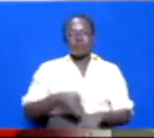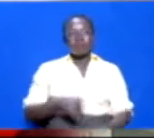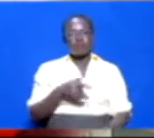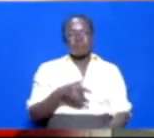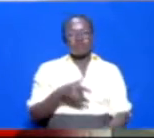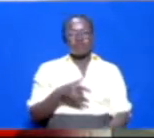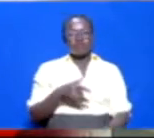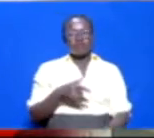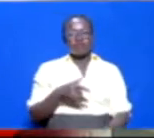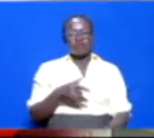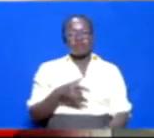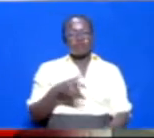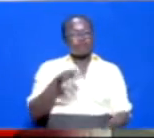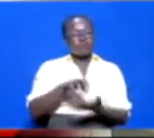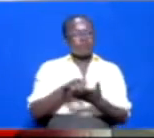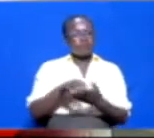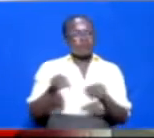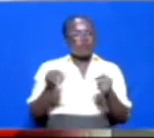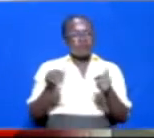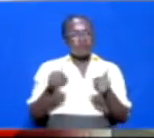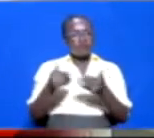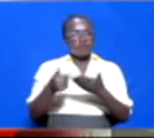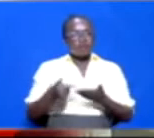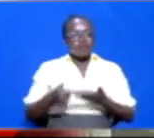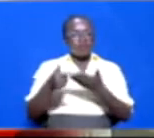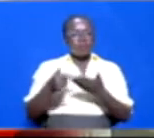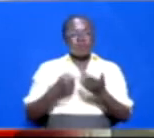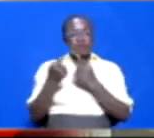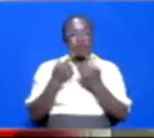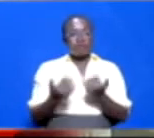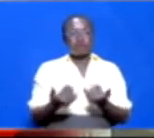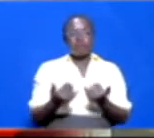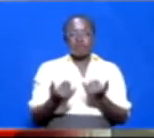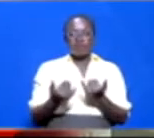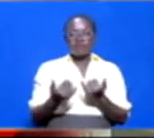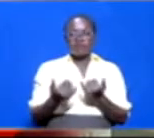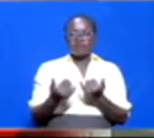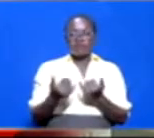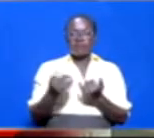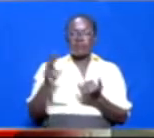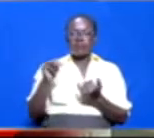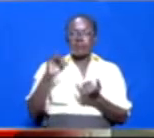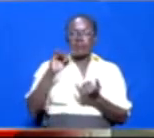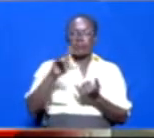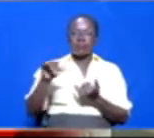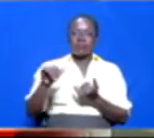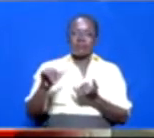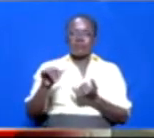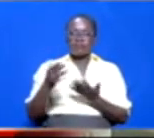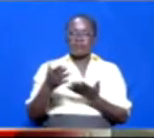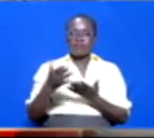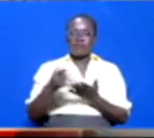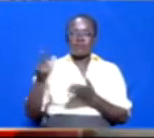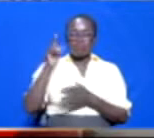zaidi kupata nafasi ile, na ni mjadala ambao tutakuwa tunazungumza naye Mili Lwanga ambaye ni wakili hapa kwenye studio, kuhusiana